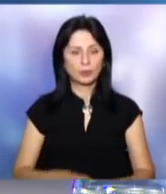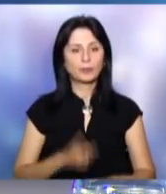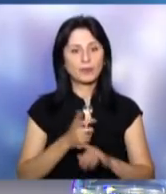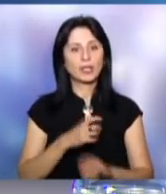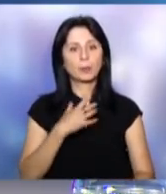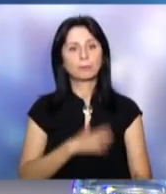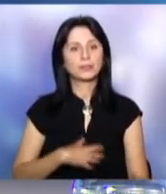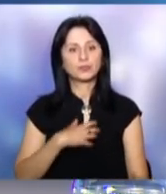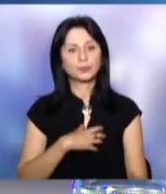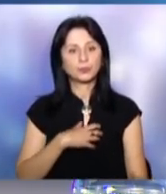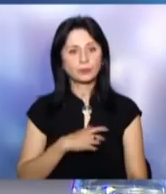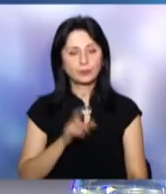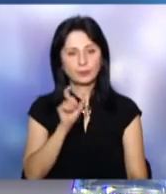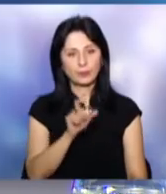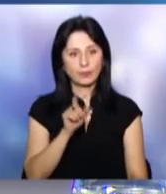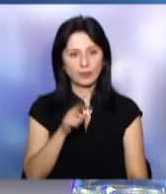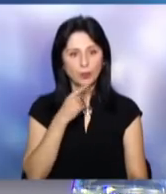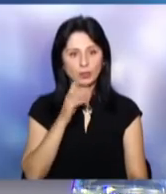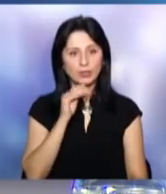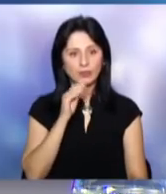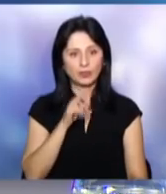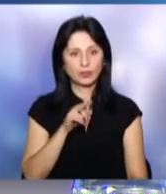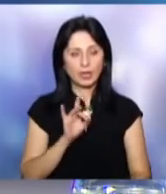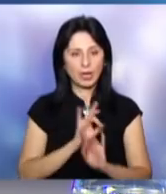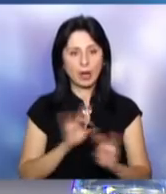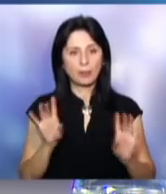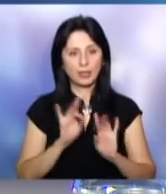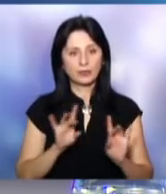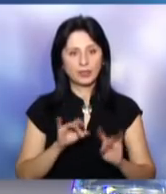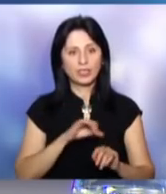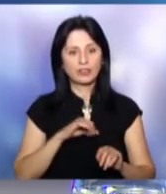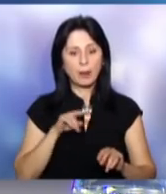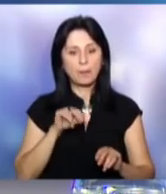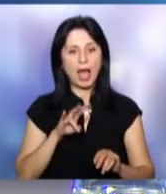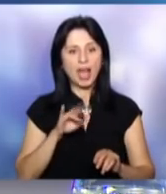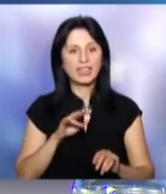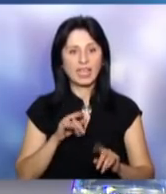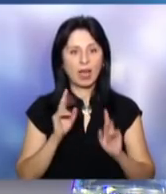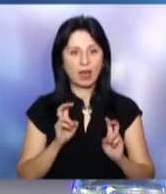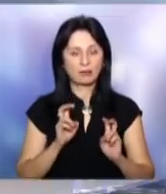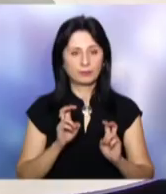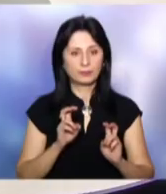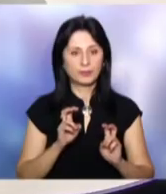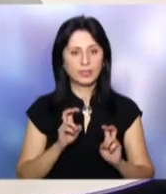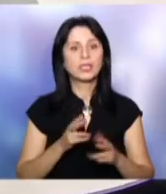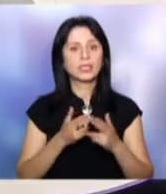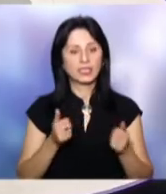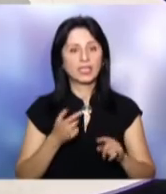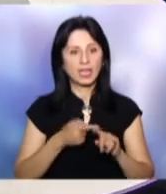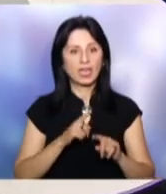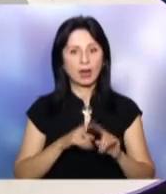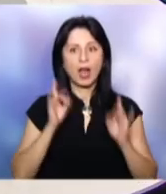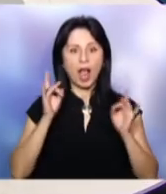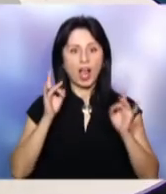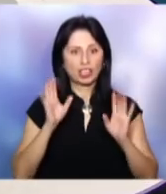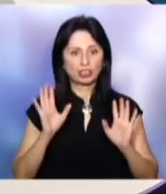ძალიან მნიშვნელოვანი ფრაზა გამოიყენეთ თქვენ, როდესაც განმარტეთ თავად პანიკური შეტევის არსი, რომ დიახ, ეს არის